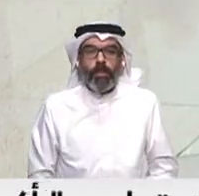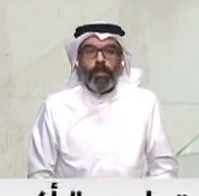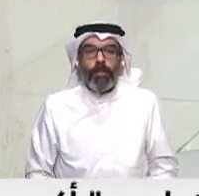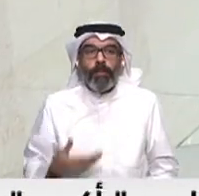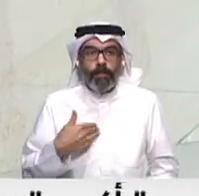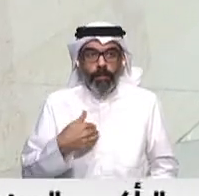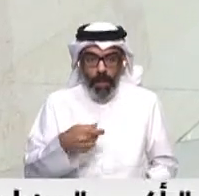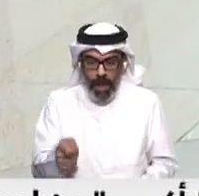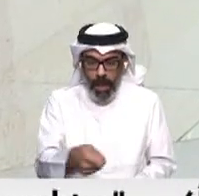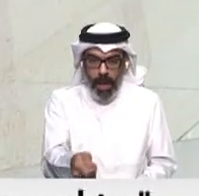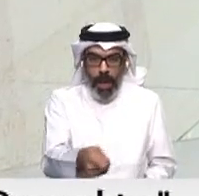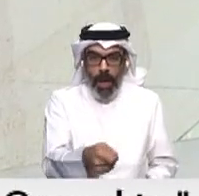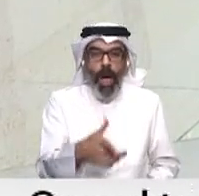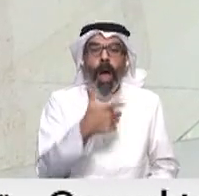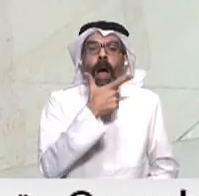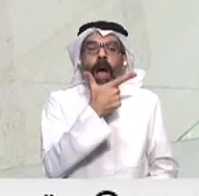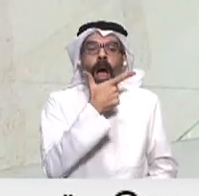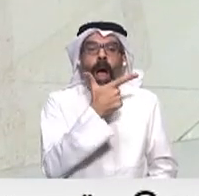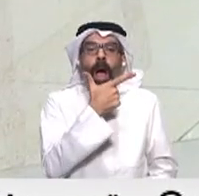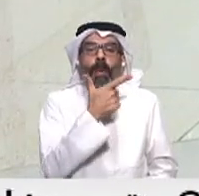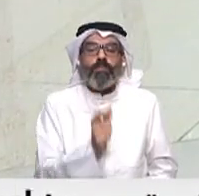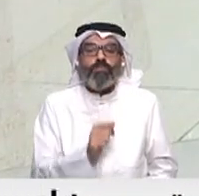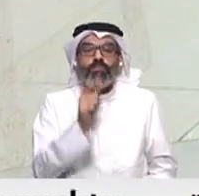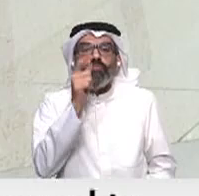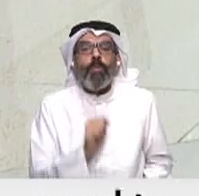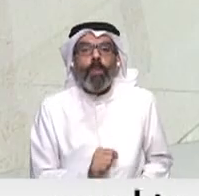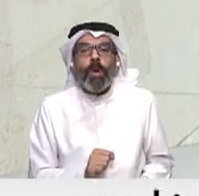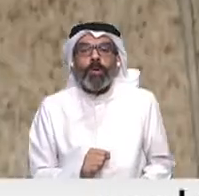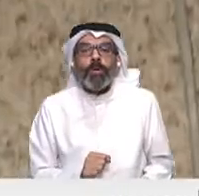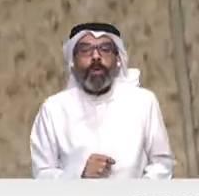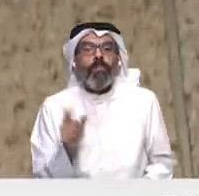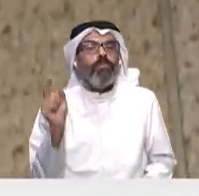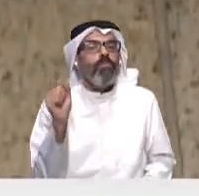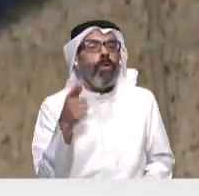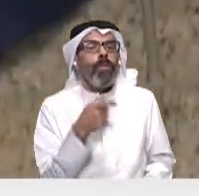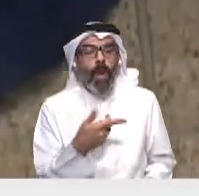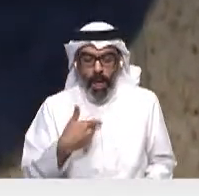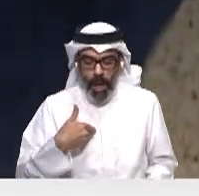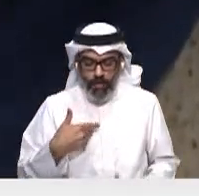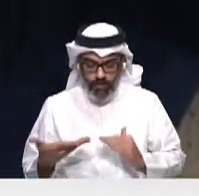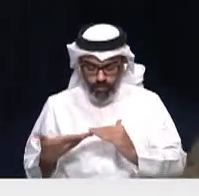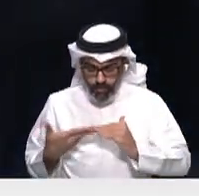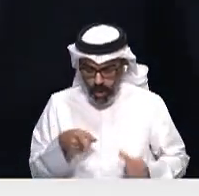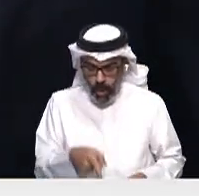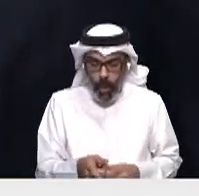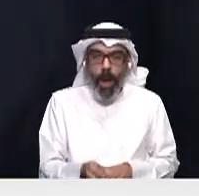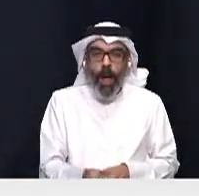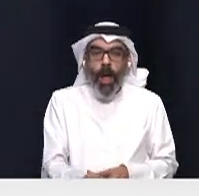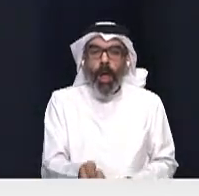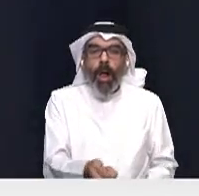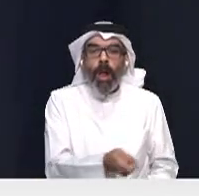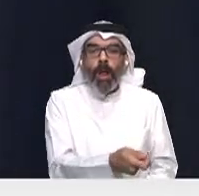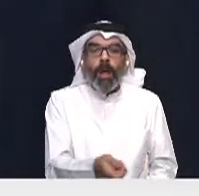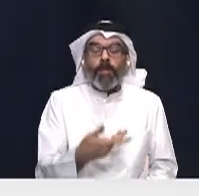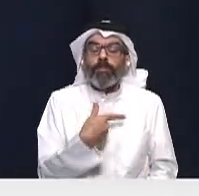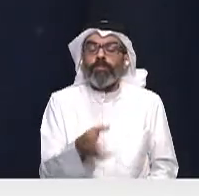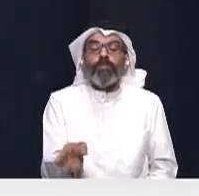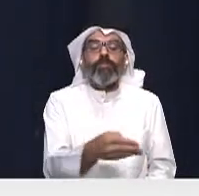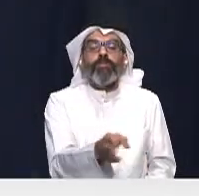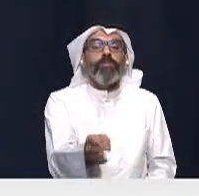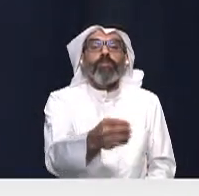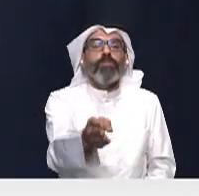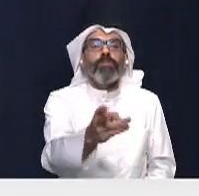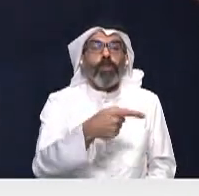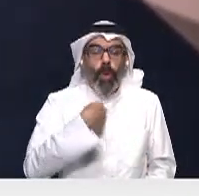العصا البيضاء هي علامة مميزة للكفيف تساعده في تنقلاته، ولكن هل سألنا أنفسنا والعالم يتحدث